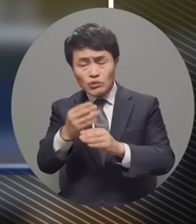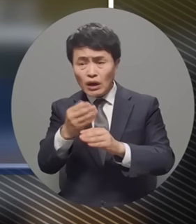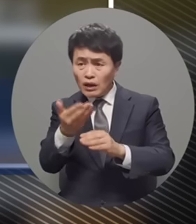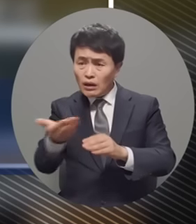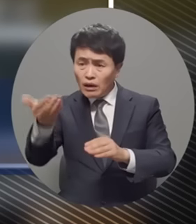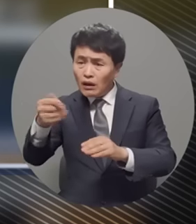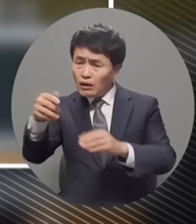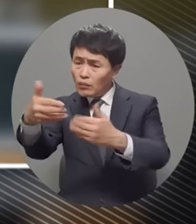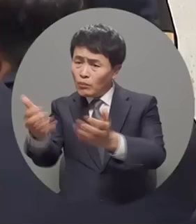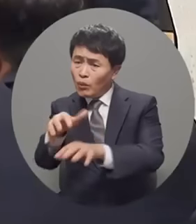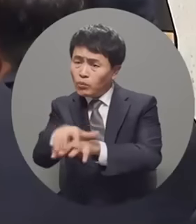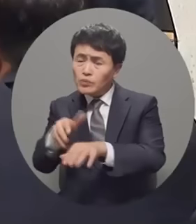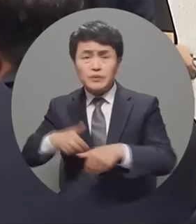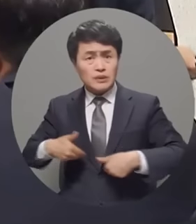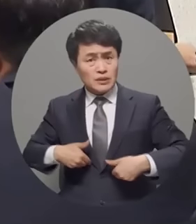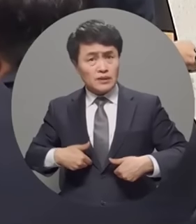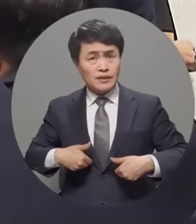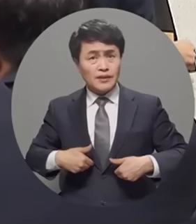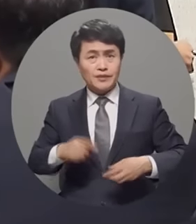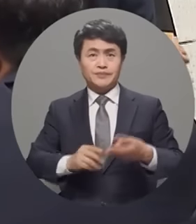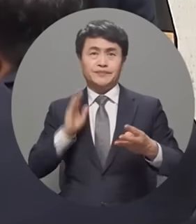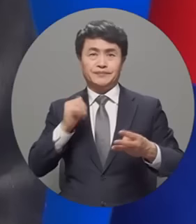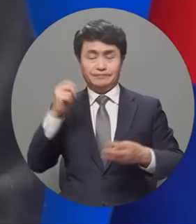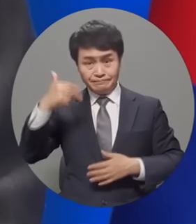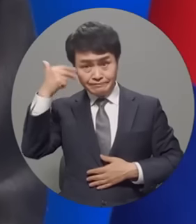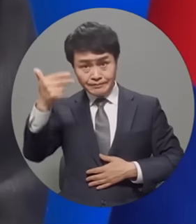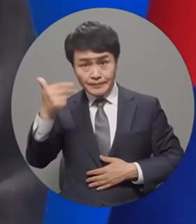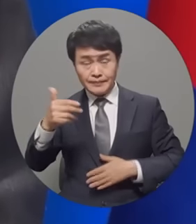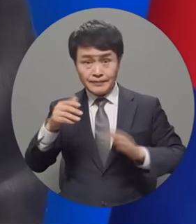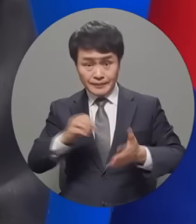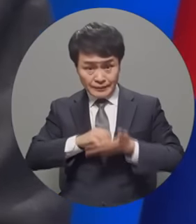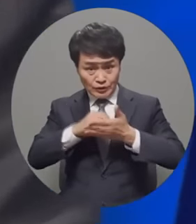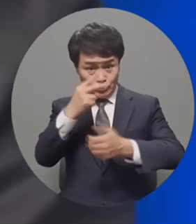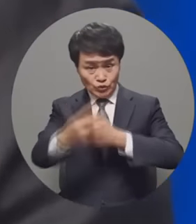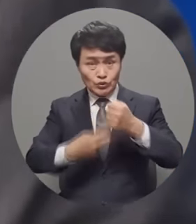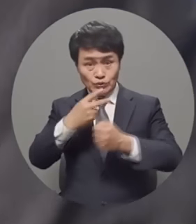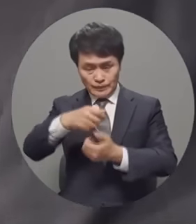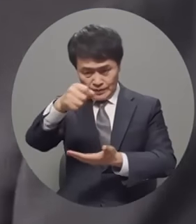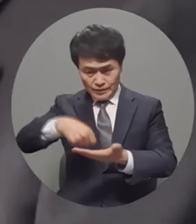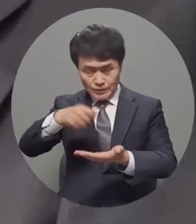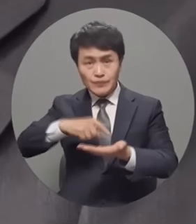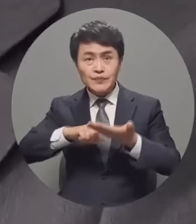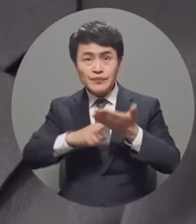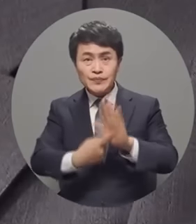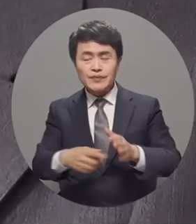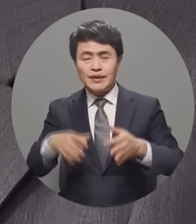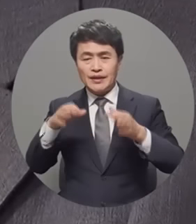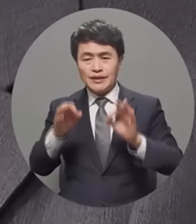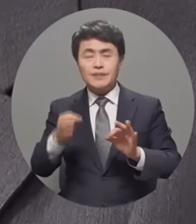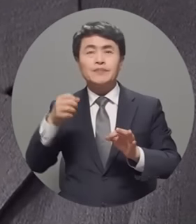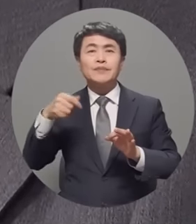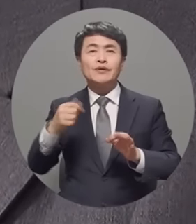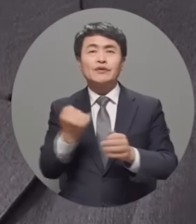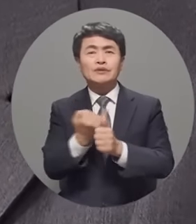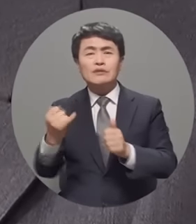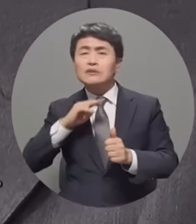아닐까. 윤 대통령이 다음 주로 예상되는 취임 2주년 기자회견에서 김건희 여사를 둘러싼